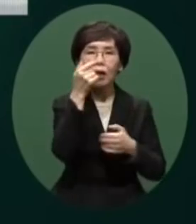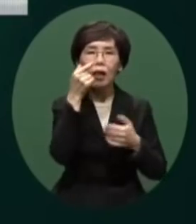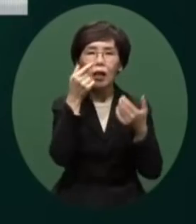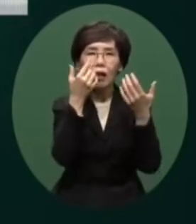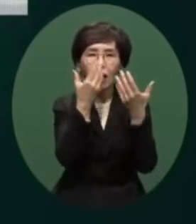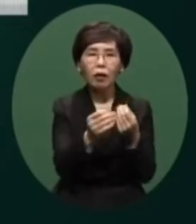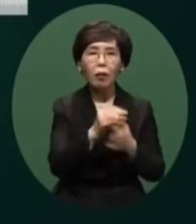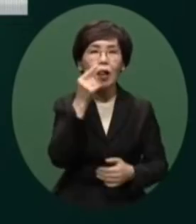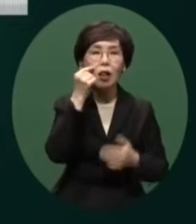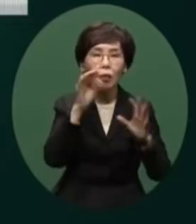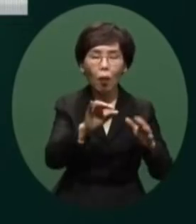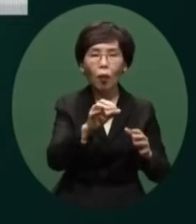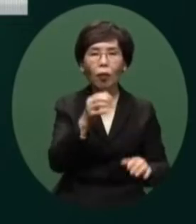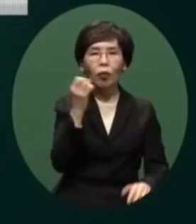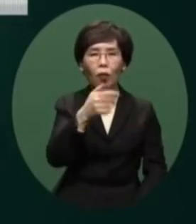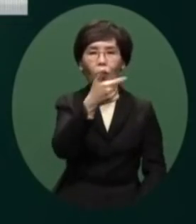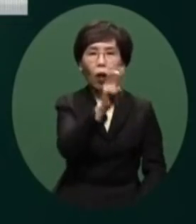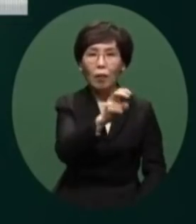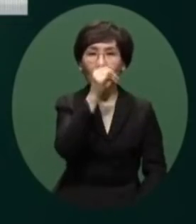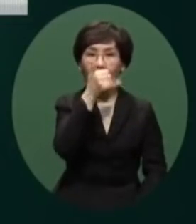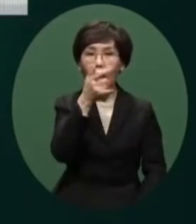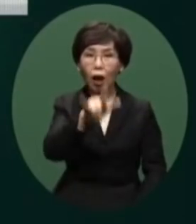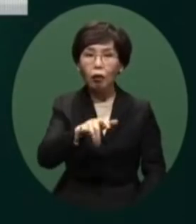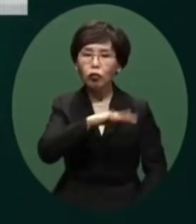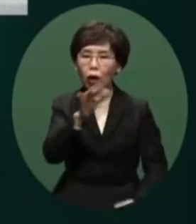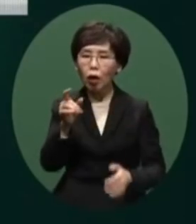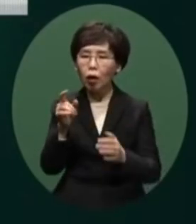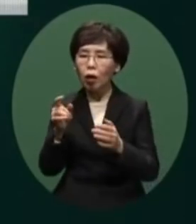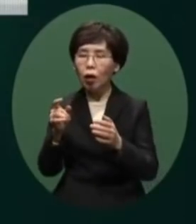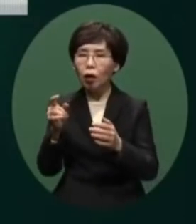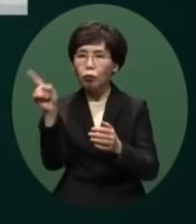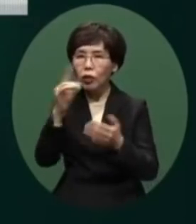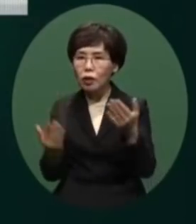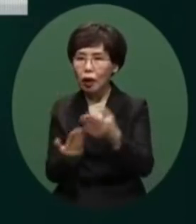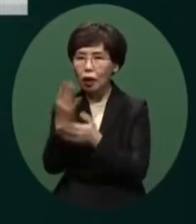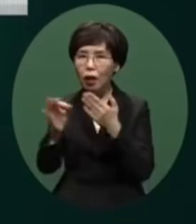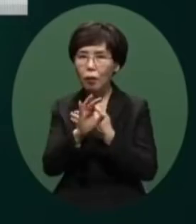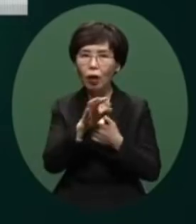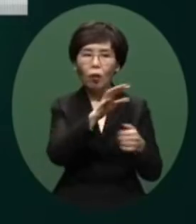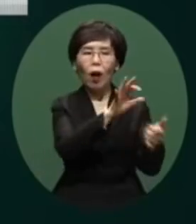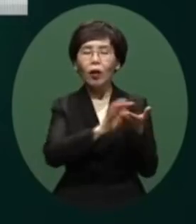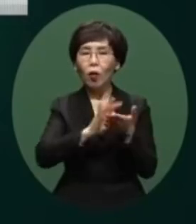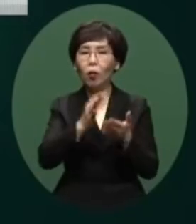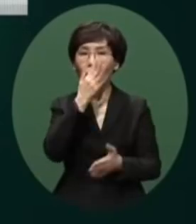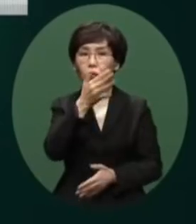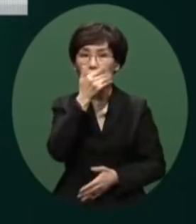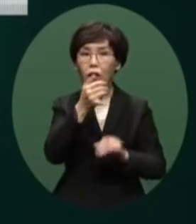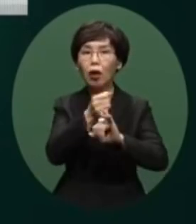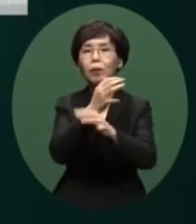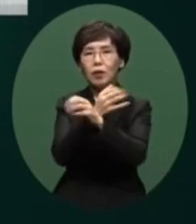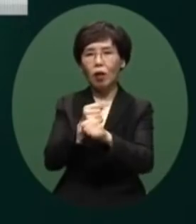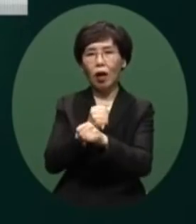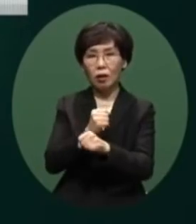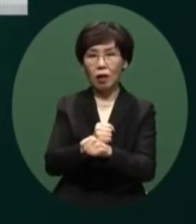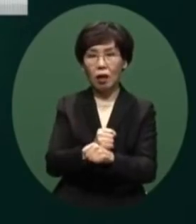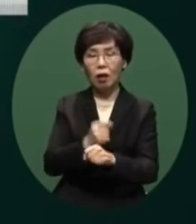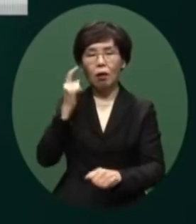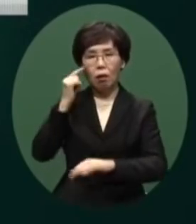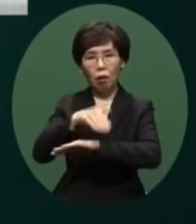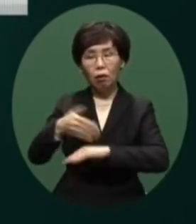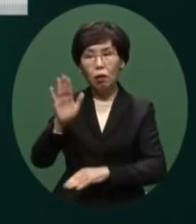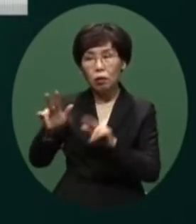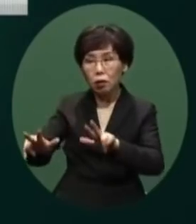괌에 있는 그런 것들을 우리가 활용할 수 있는 협정을 맺자. 저는 그런 생각을 가지고 있는데요. 근데 지금